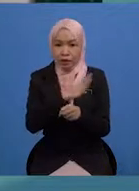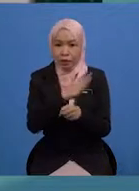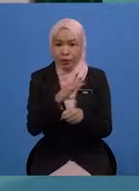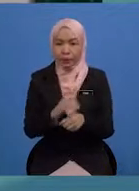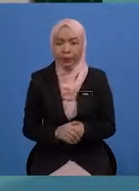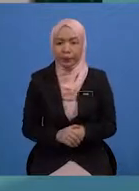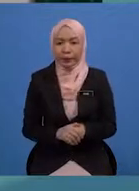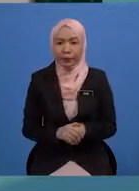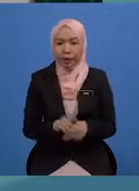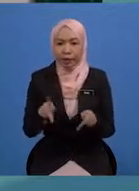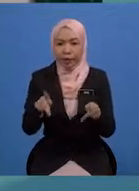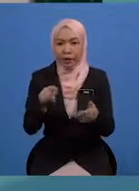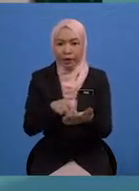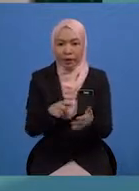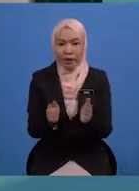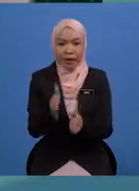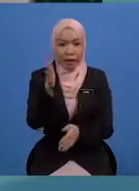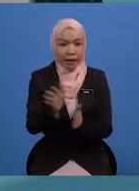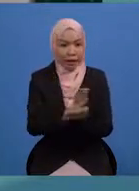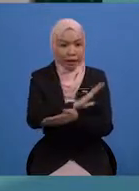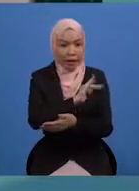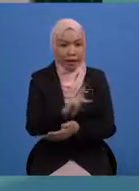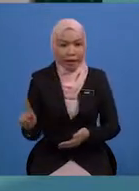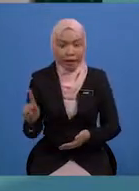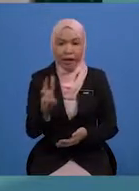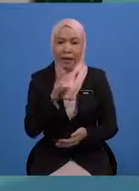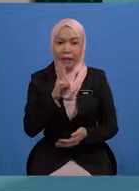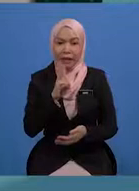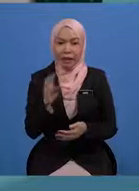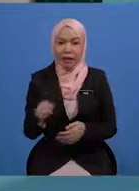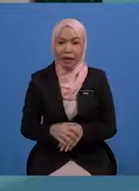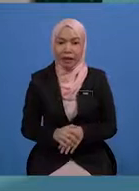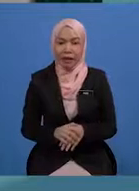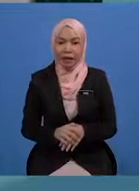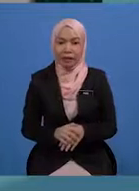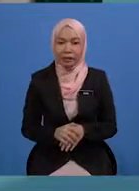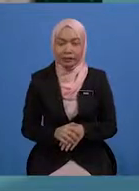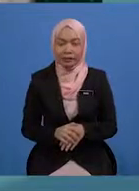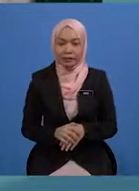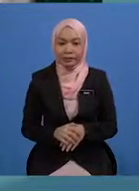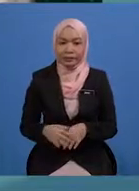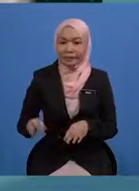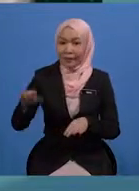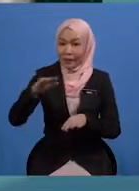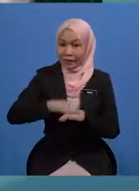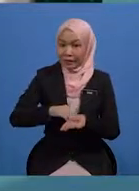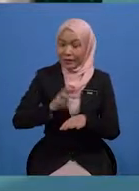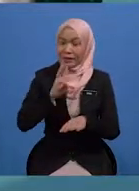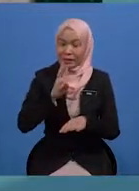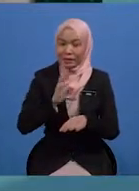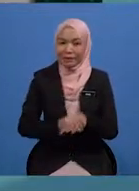menjadikan sifat media ini adalah basah dan itulah yang dikatakan sebagai basah atas basah.